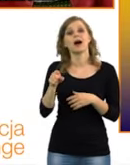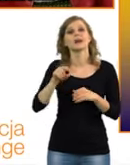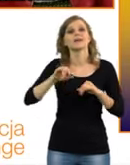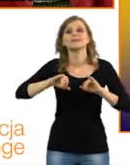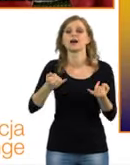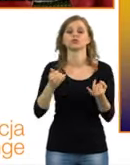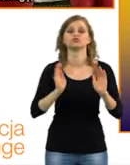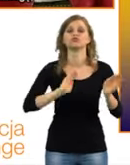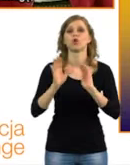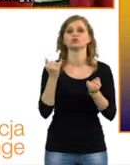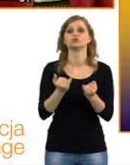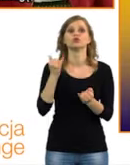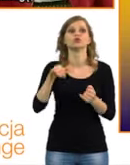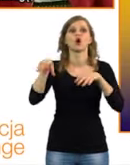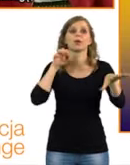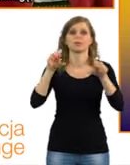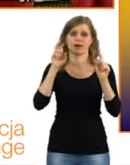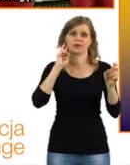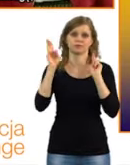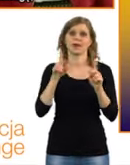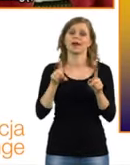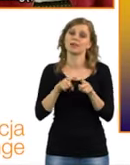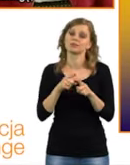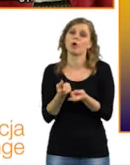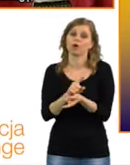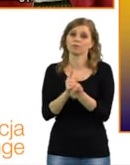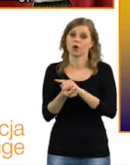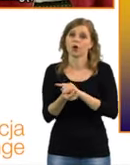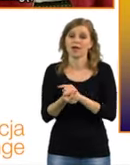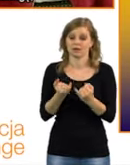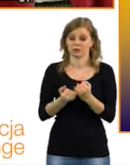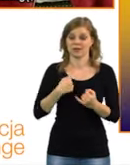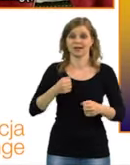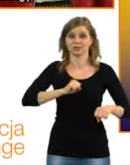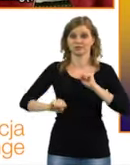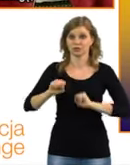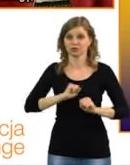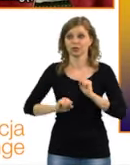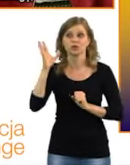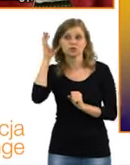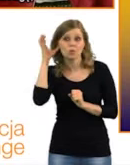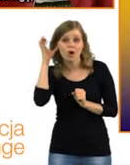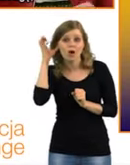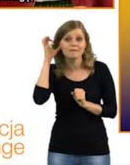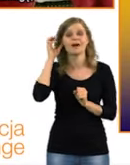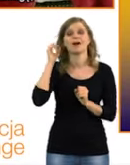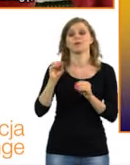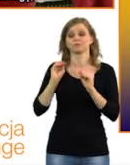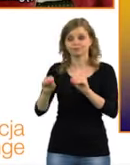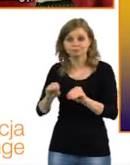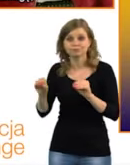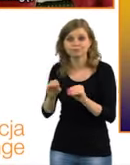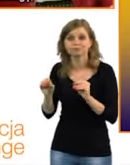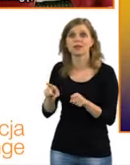na to, w jaki sposób dzieci odbierają dźwięki. I odwrotnie, ćwicząc, wykonując ćwiczenia słuchowe,